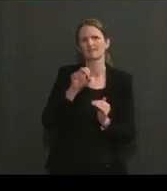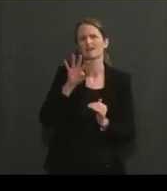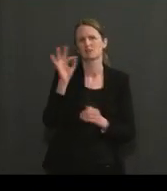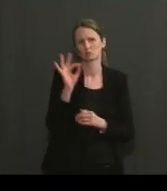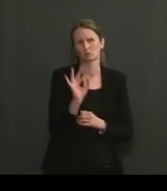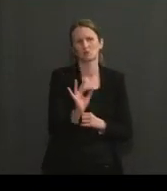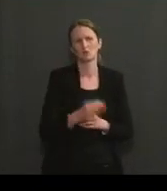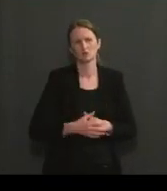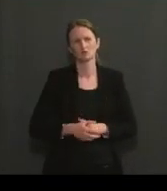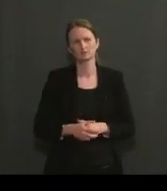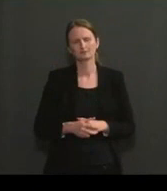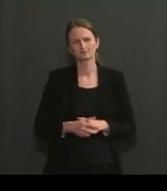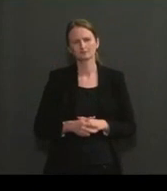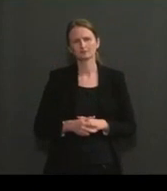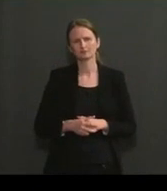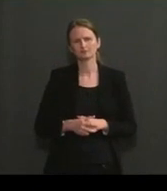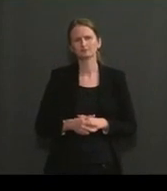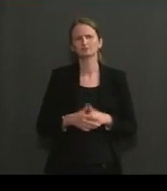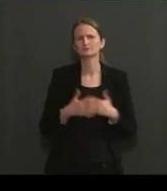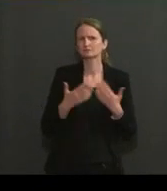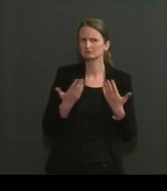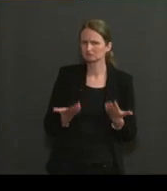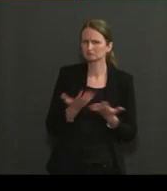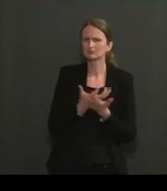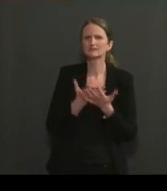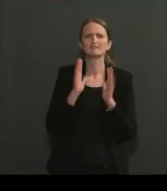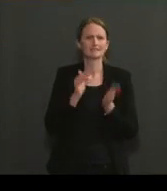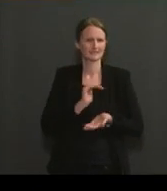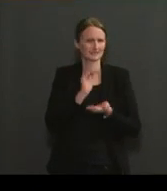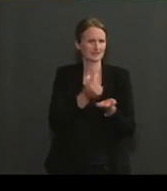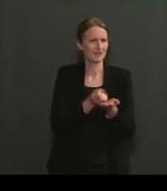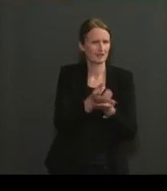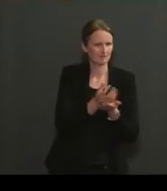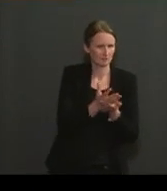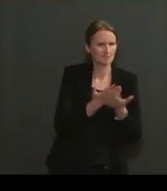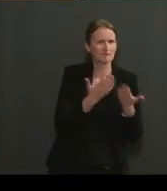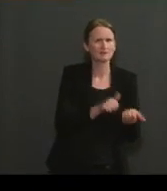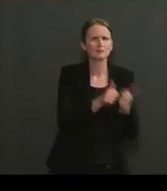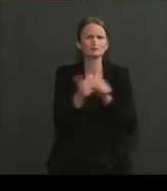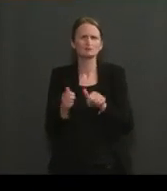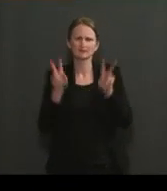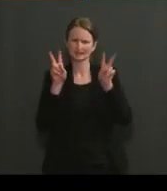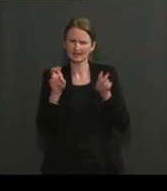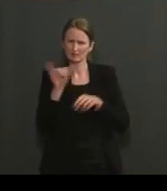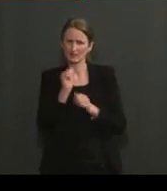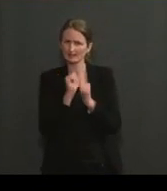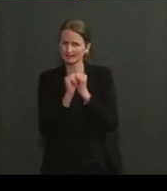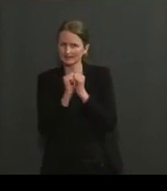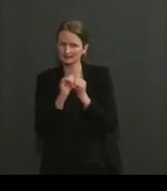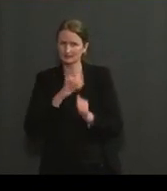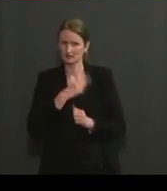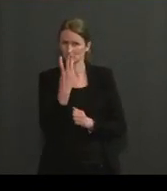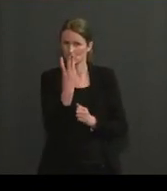Alors le thème du jour sera un thème concernant les tests rapides, les autotests et aussi un peu ce qui